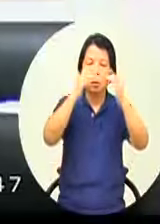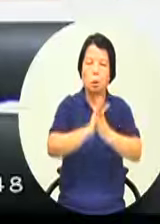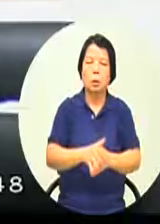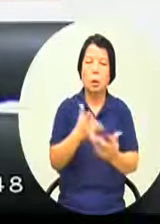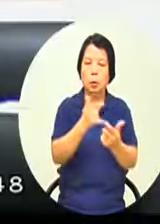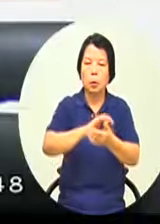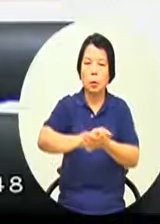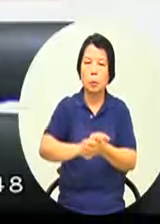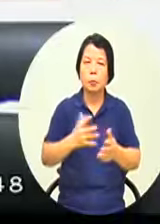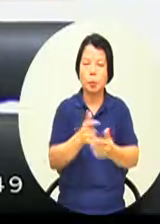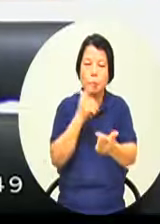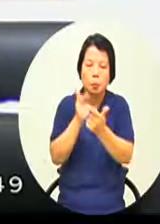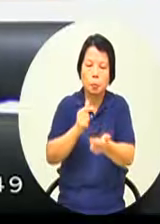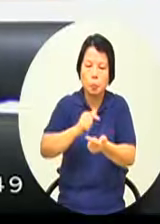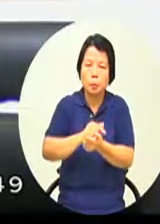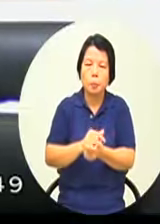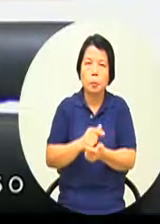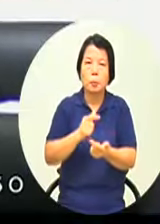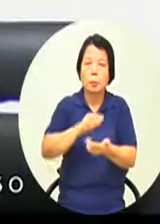能力？